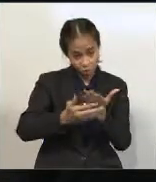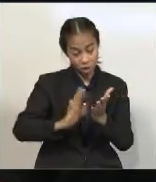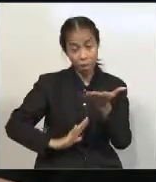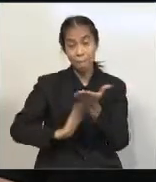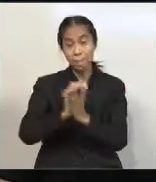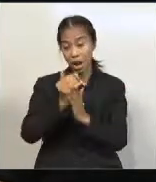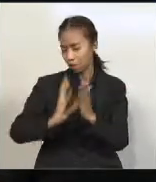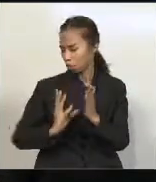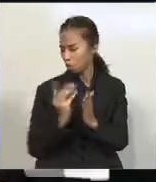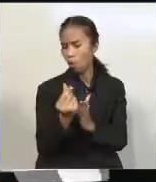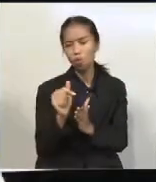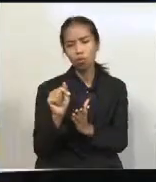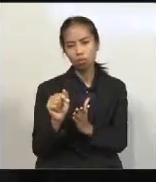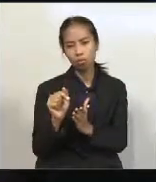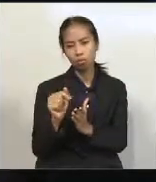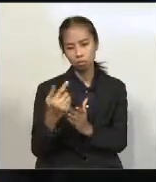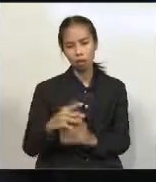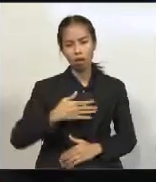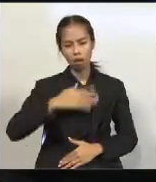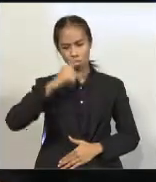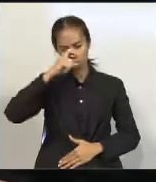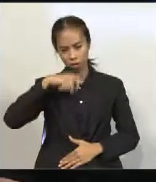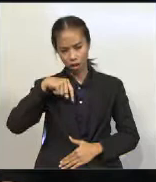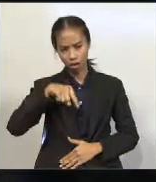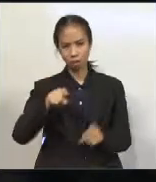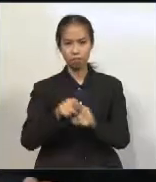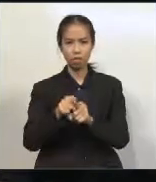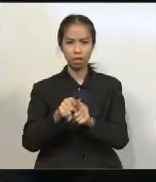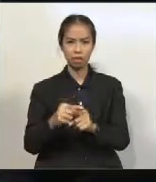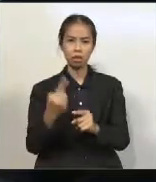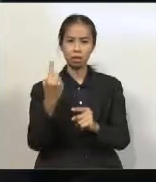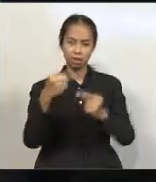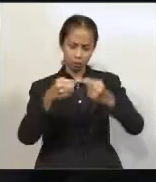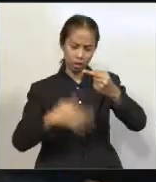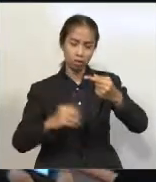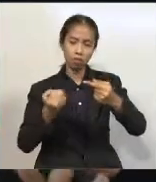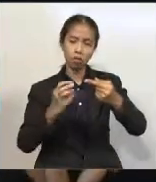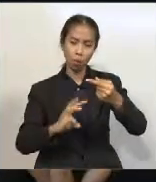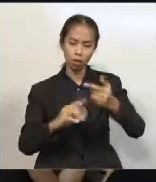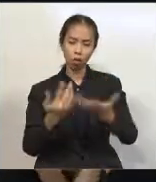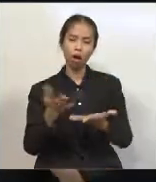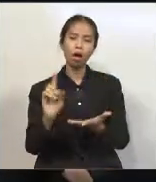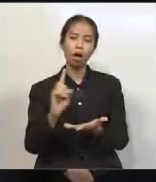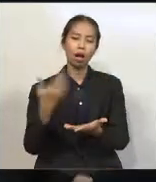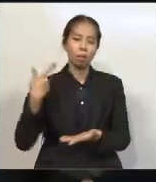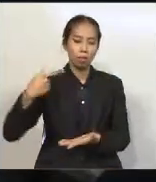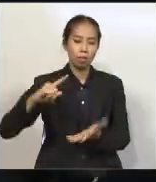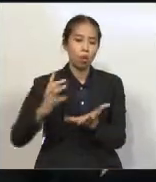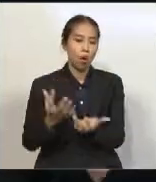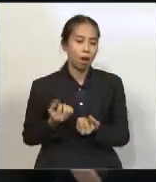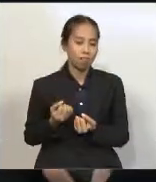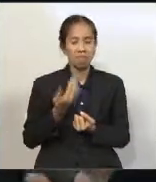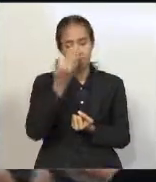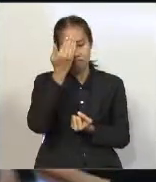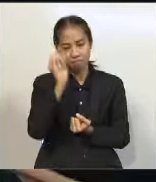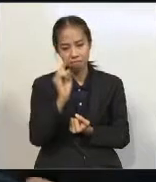เร็วเท่าไหร่เนี่ยประเทศไทยก็จะเป็นหนึ่งใน16ประเทศที่จะได้รับประโยชน์นะครับเพราะว่าจะเป็นประโยช